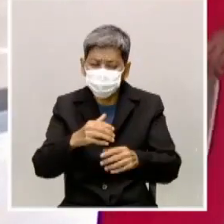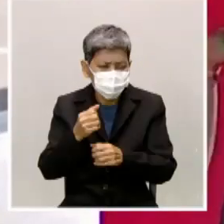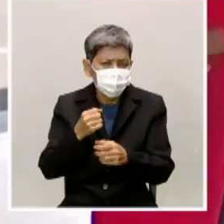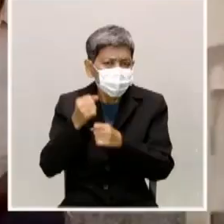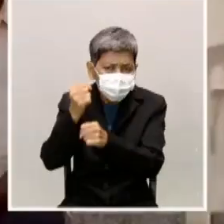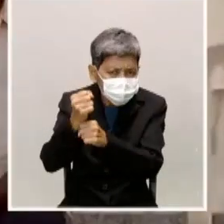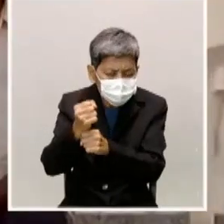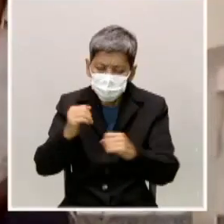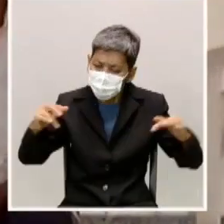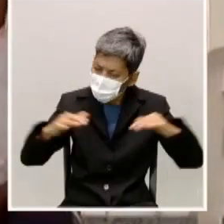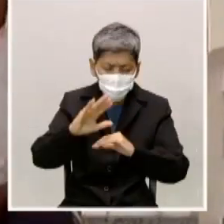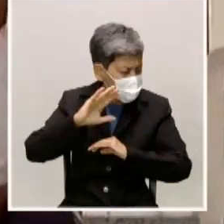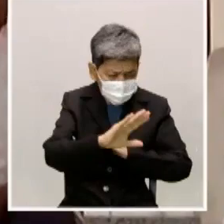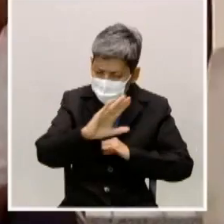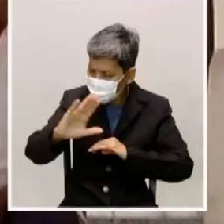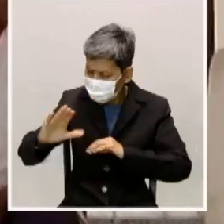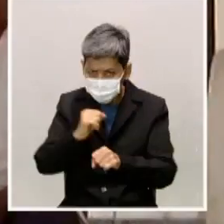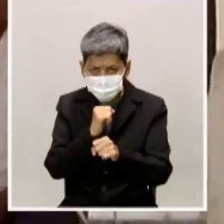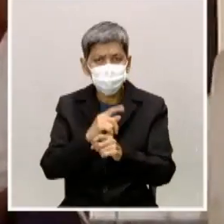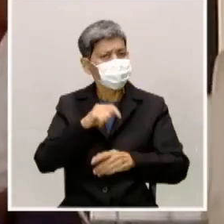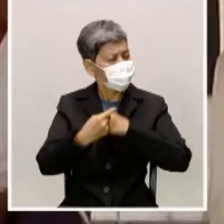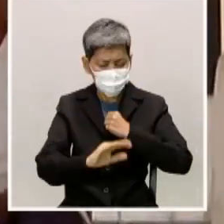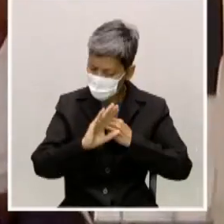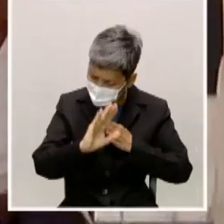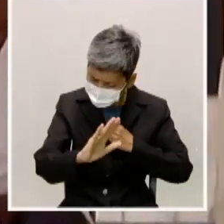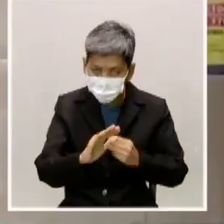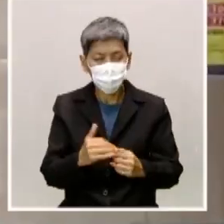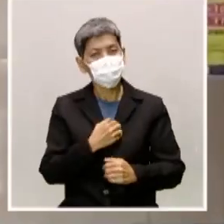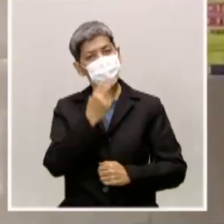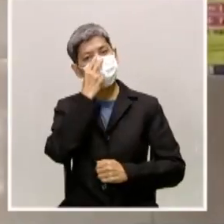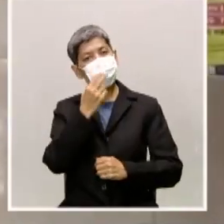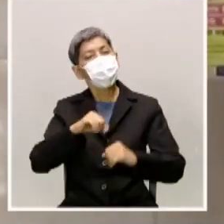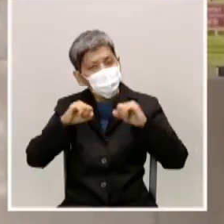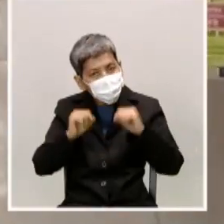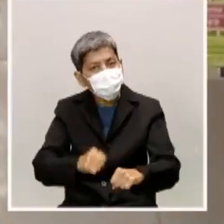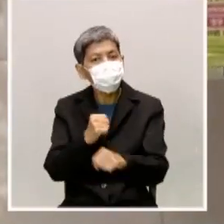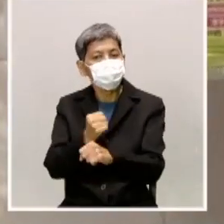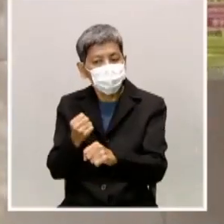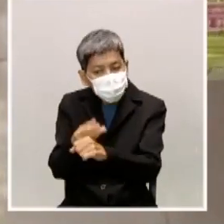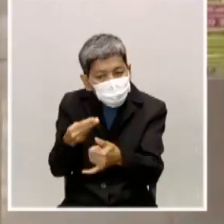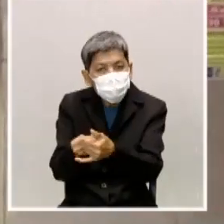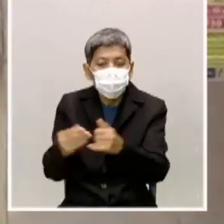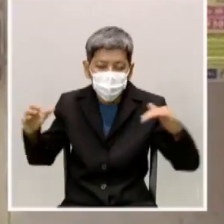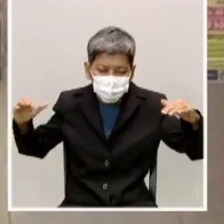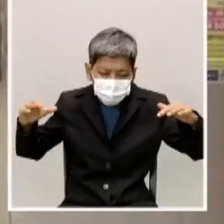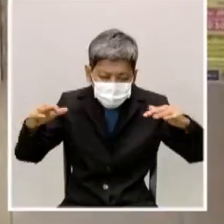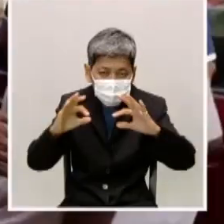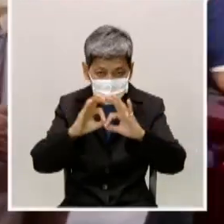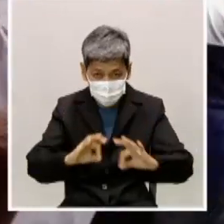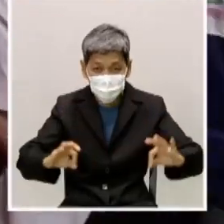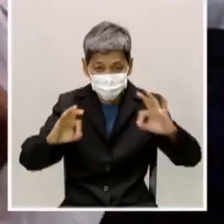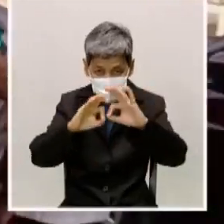นุมกันทั้งตามสถานที่ท่องเที่ยวต่างๆหรือตลาดสดนะคะแต่กลับจะอนุญาตให้ไปร่วมงานเทศกาลสำคัญของชาว